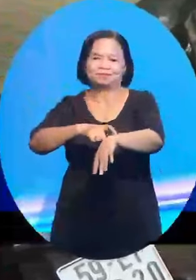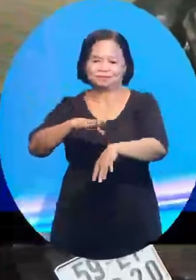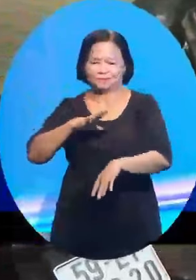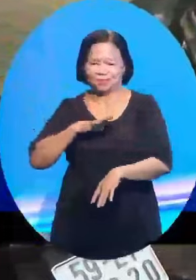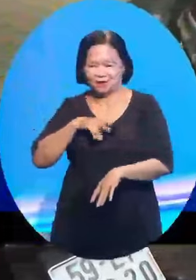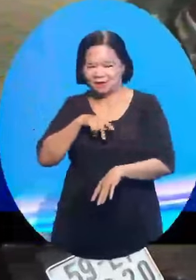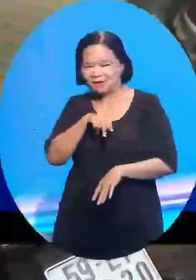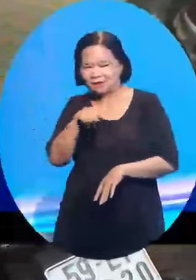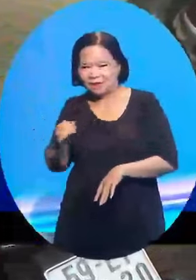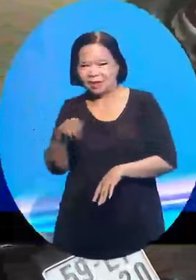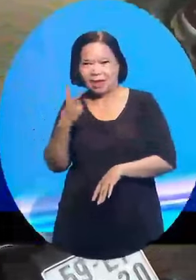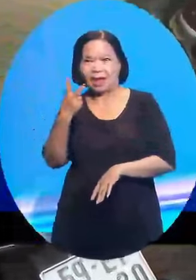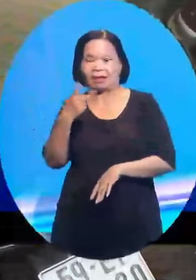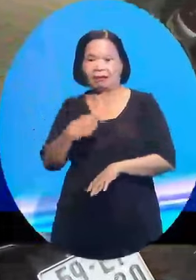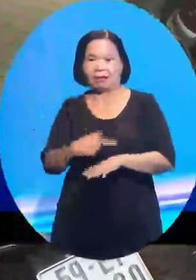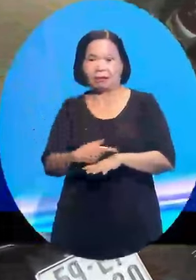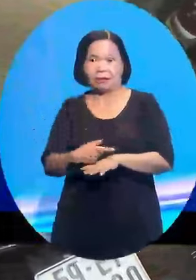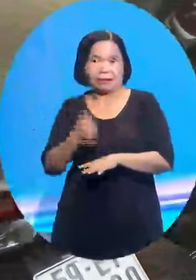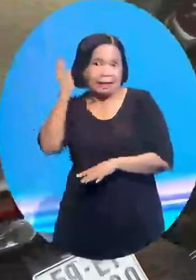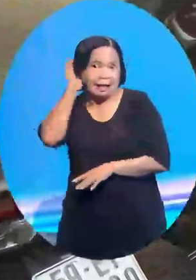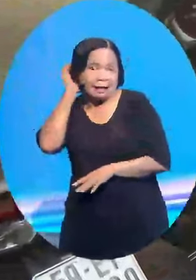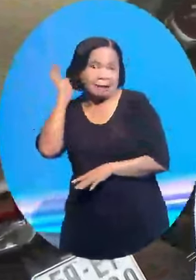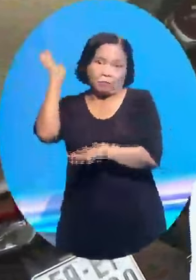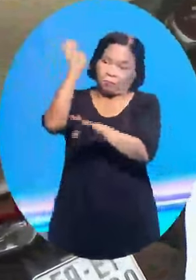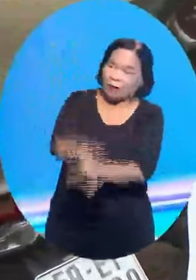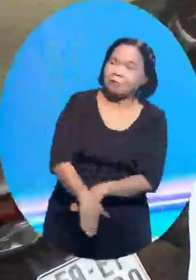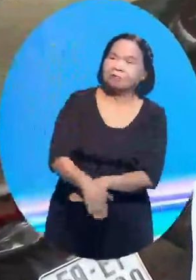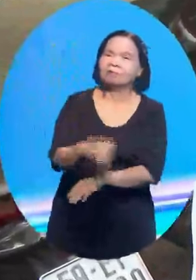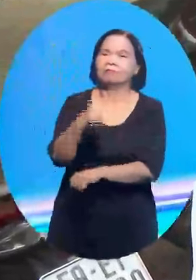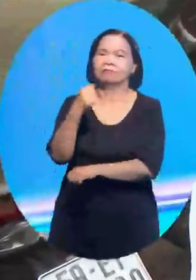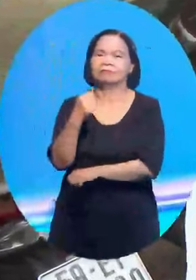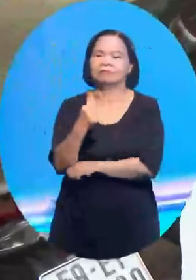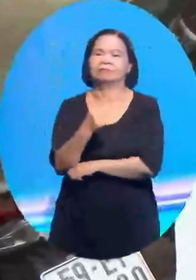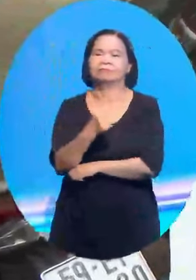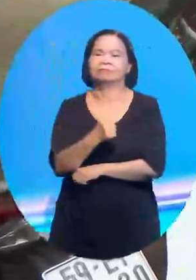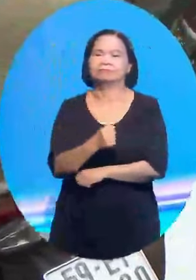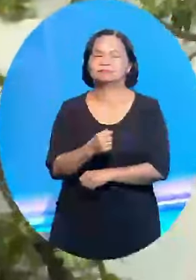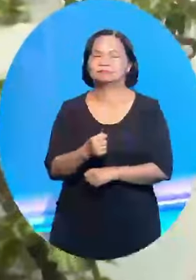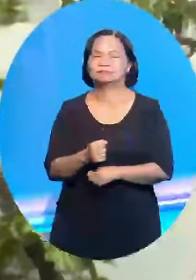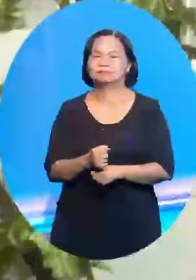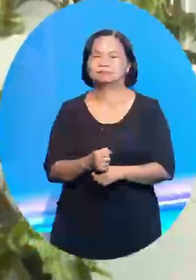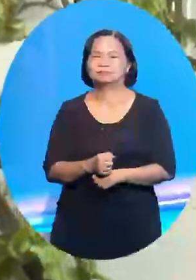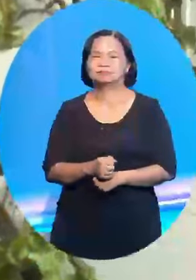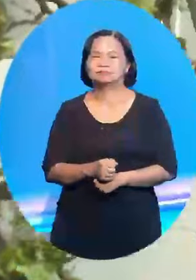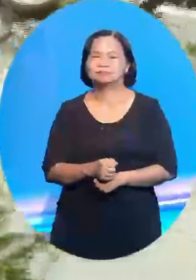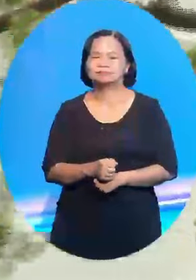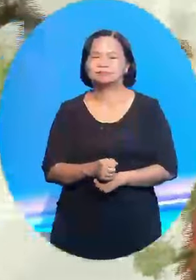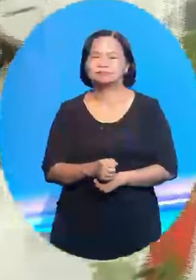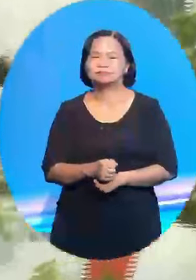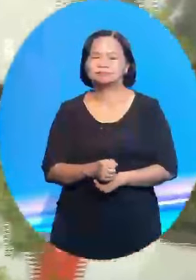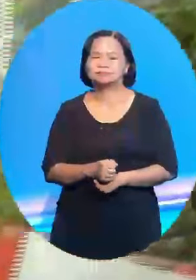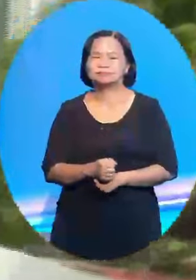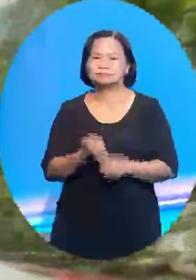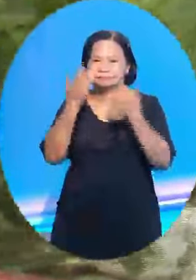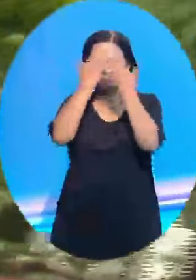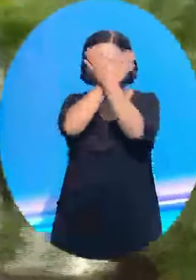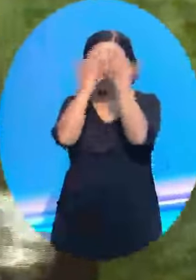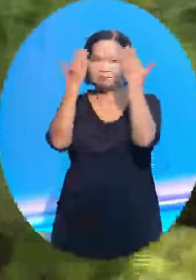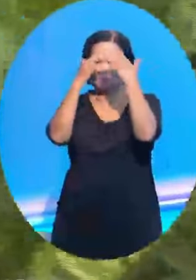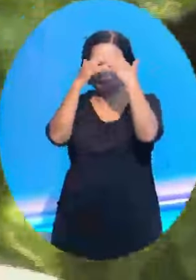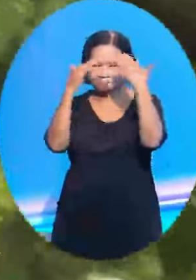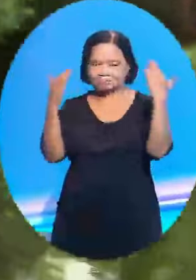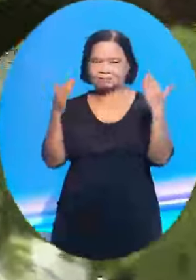vừa bước ra chưa được 2 giây là nghe cái rầm, là cây đè xuống ngay xe luôn. Đại diện phía nhà trường